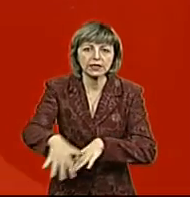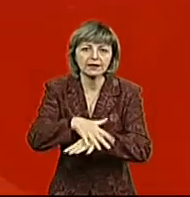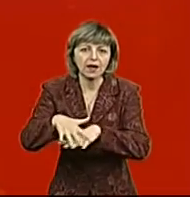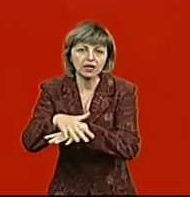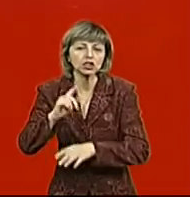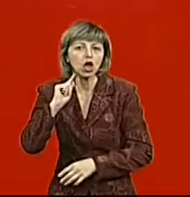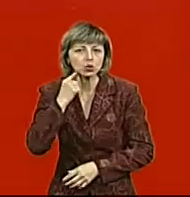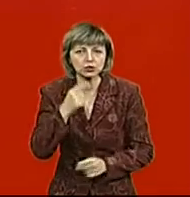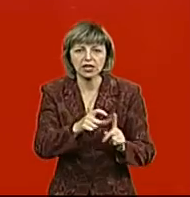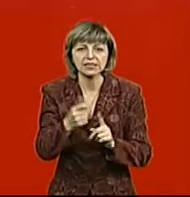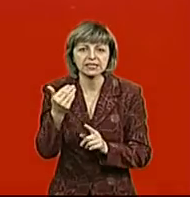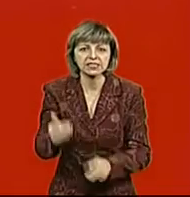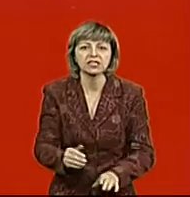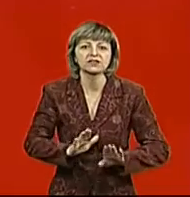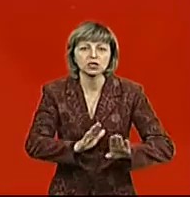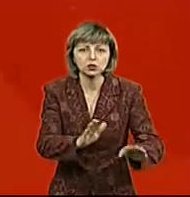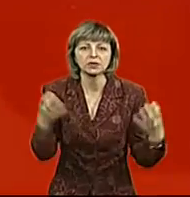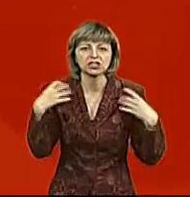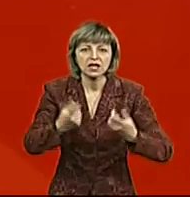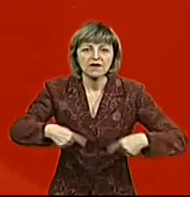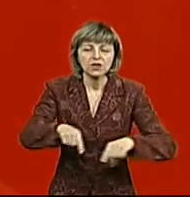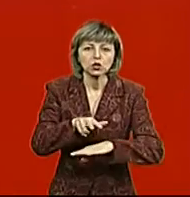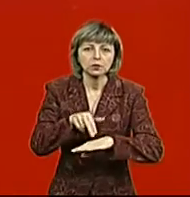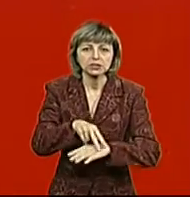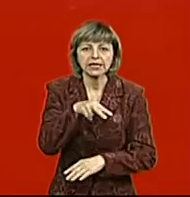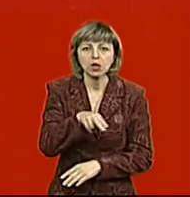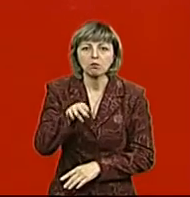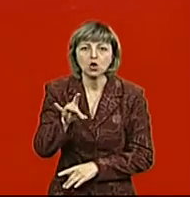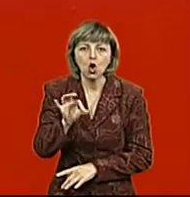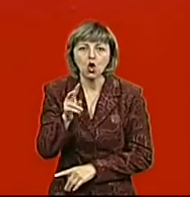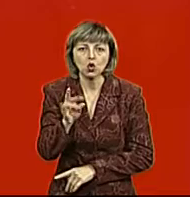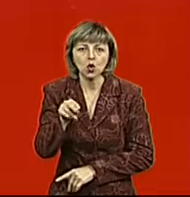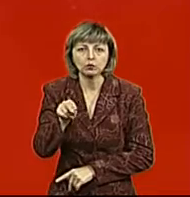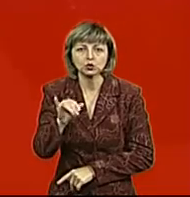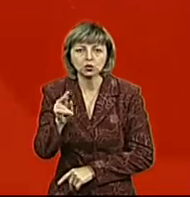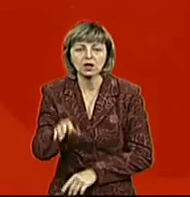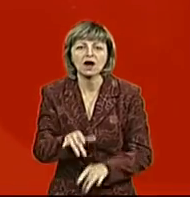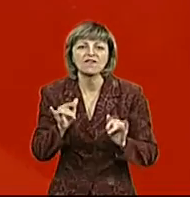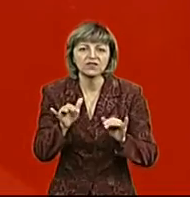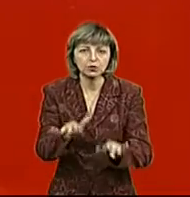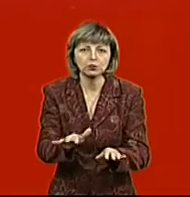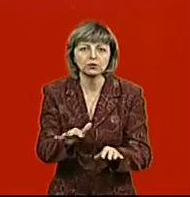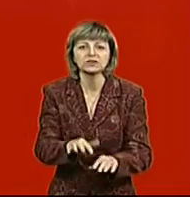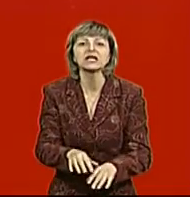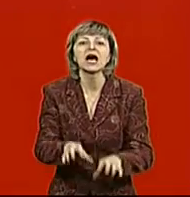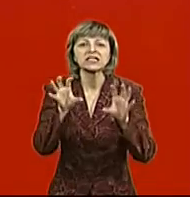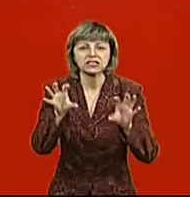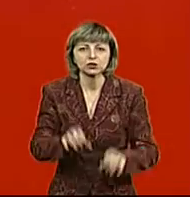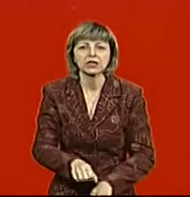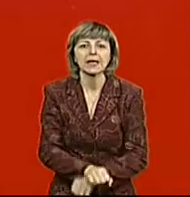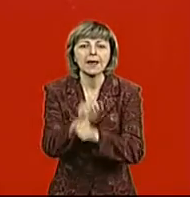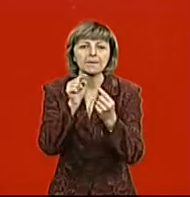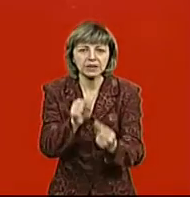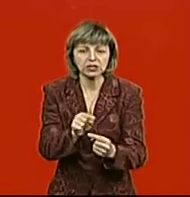Луцька. Зі слів заступника начальника Луцького відділу поліції Леоніда Прокопчука, відбувся санкціонований мітинг. Підприємець